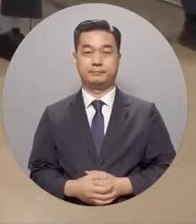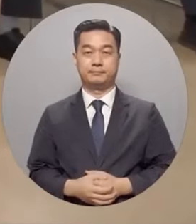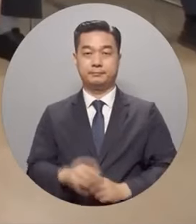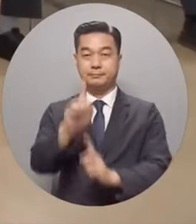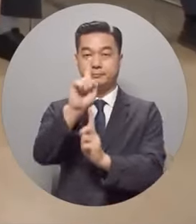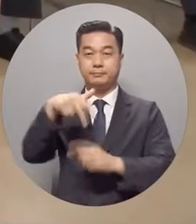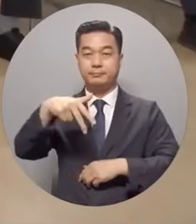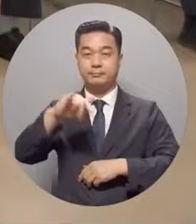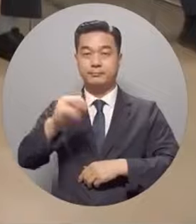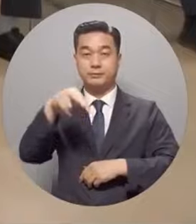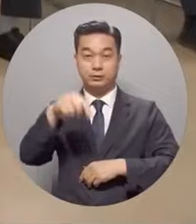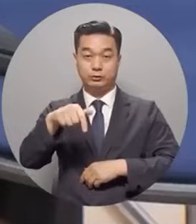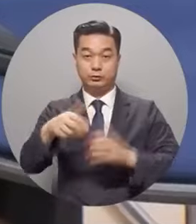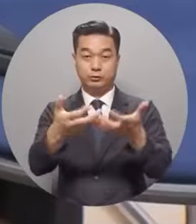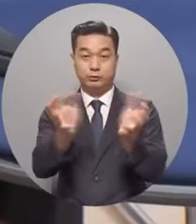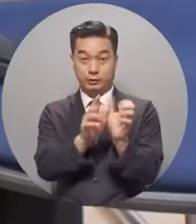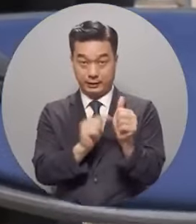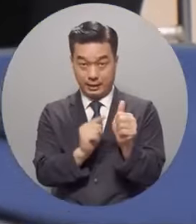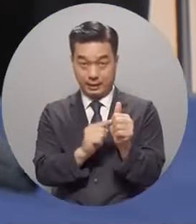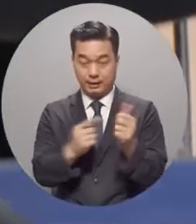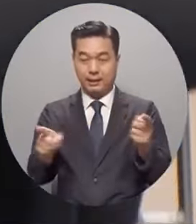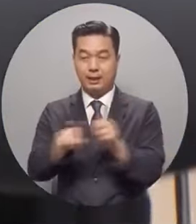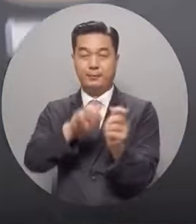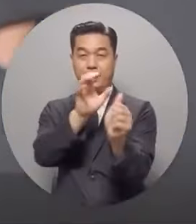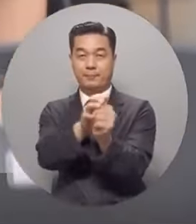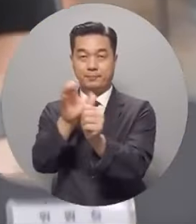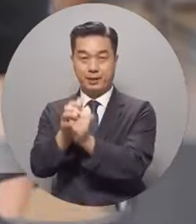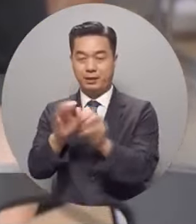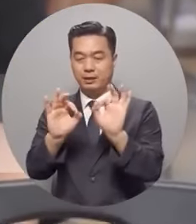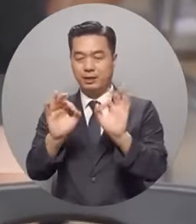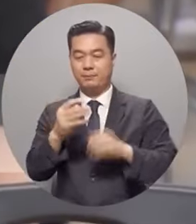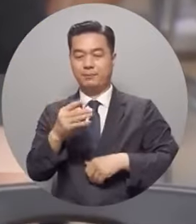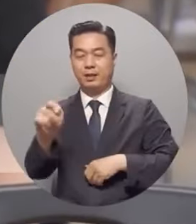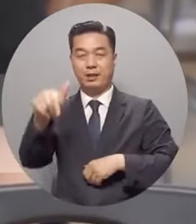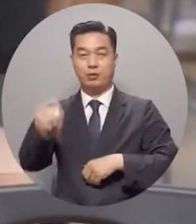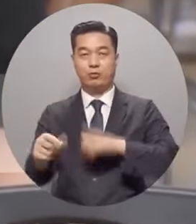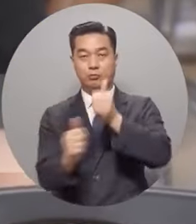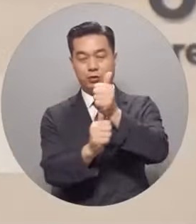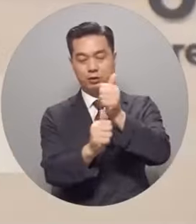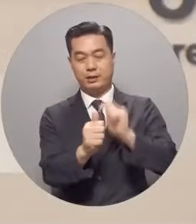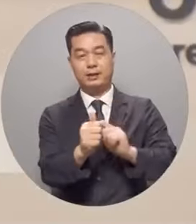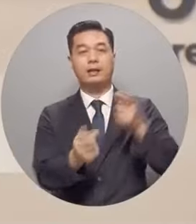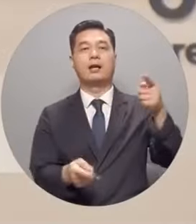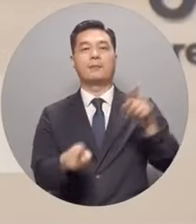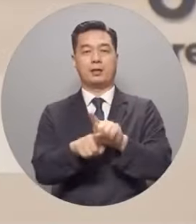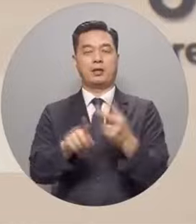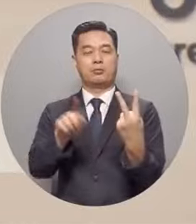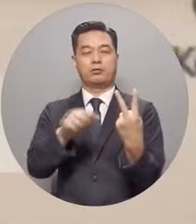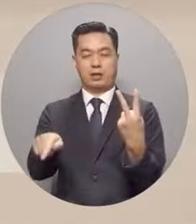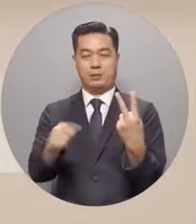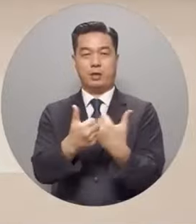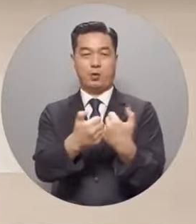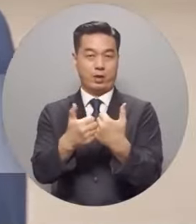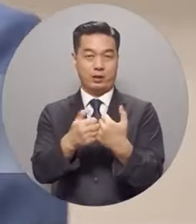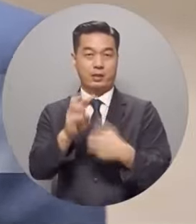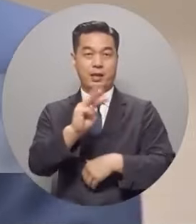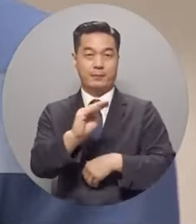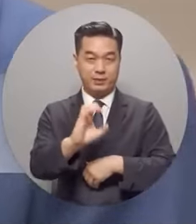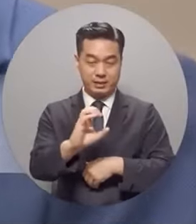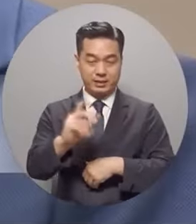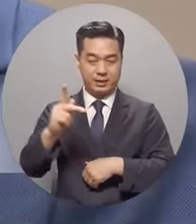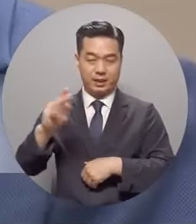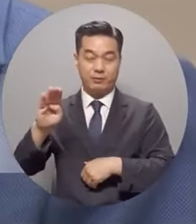이진숙 위원장은 함께 임명된 판사 출신 김태규 부위원장과 함께 2인 체제로 회의를 열고 MBC와